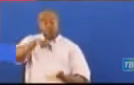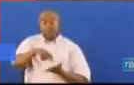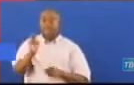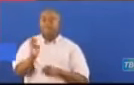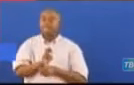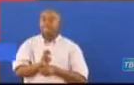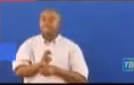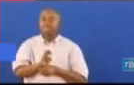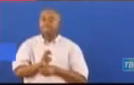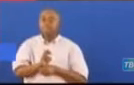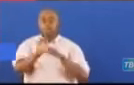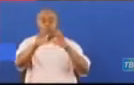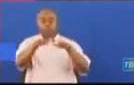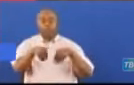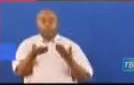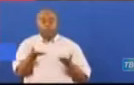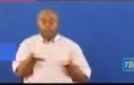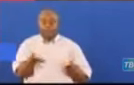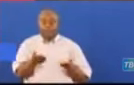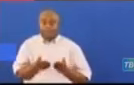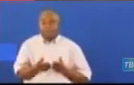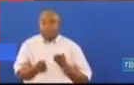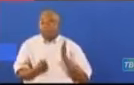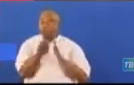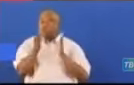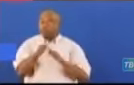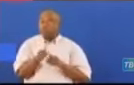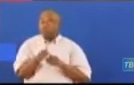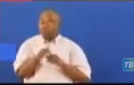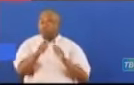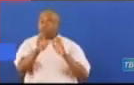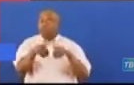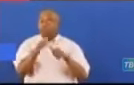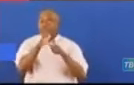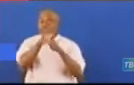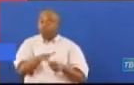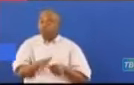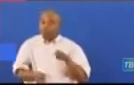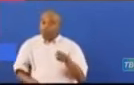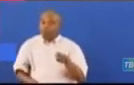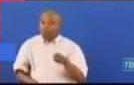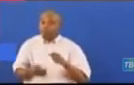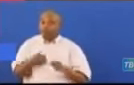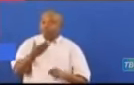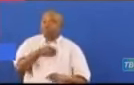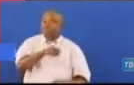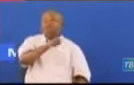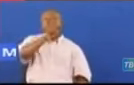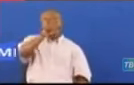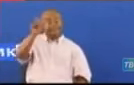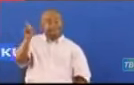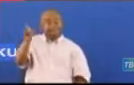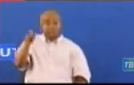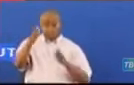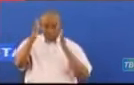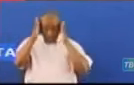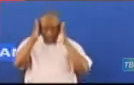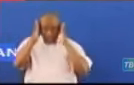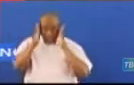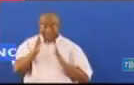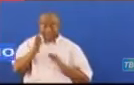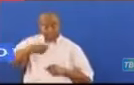ya muhimili huu. Ukiacha muhimili huu udharauliwe, hata huko nje heshima yetu sisi